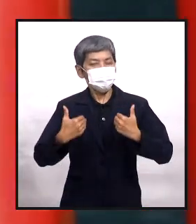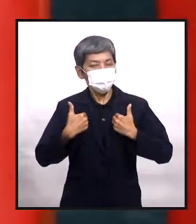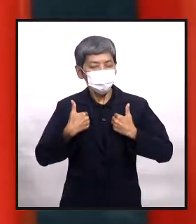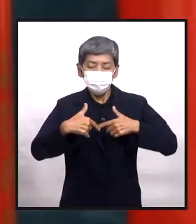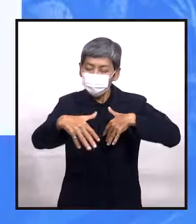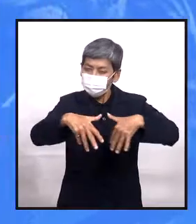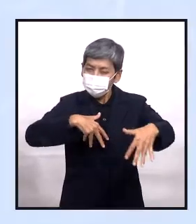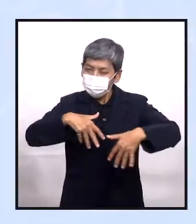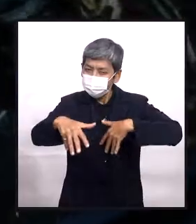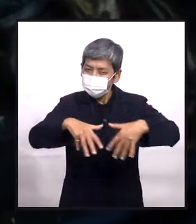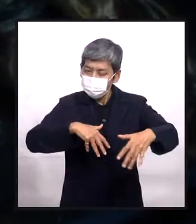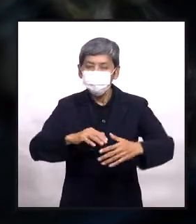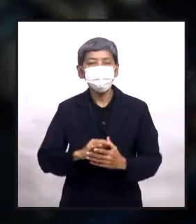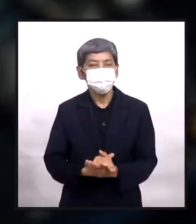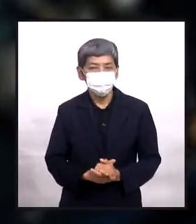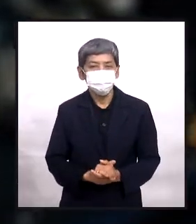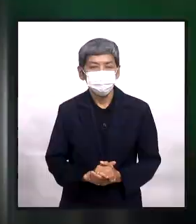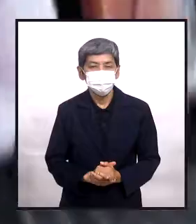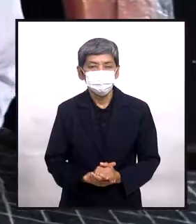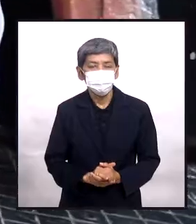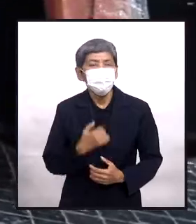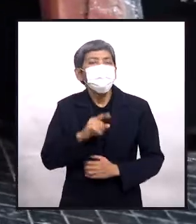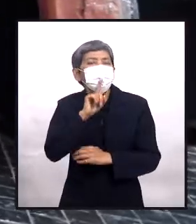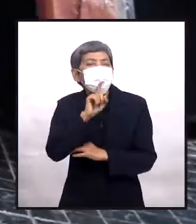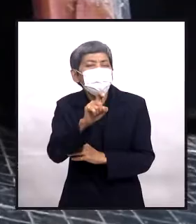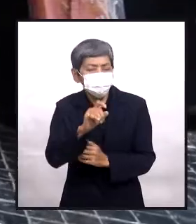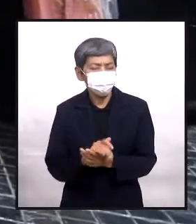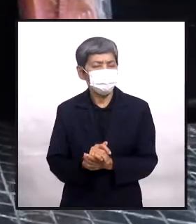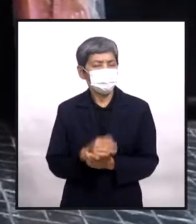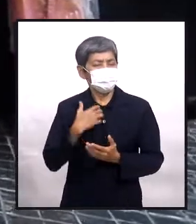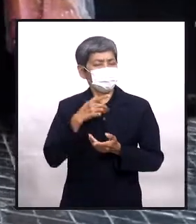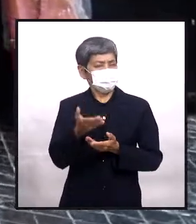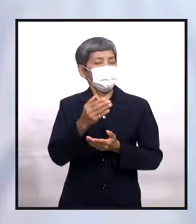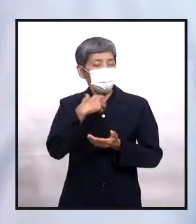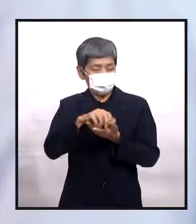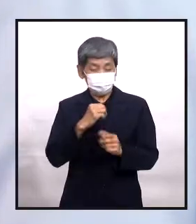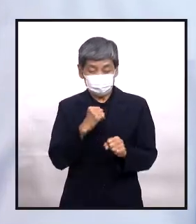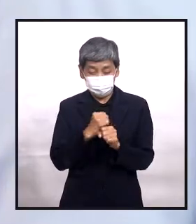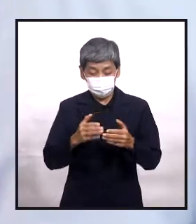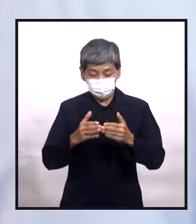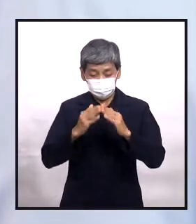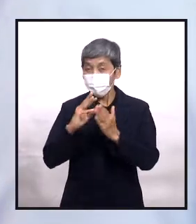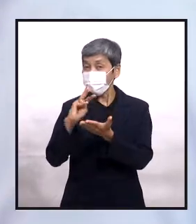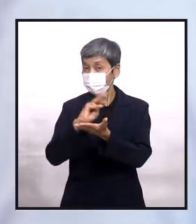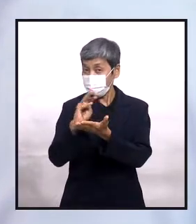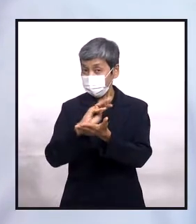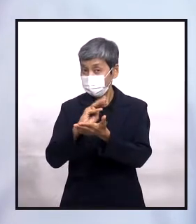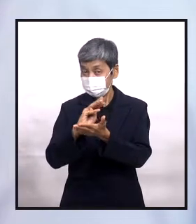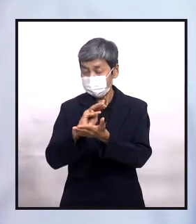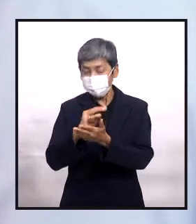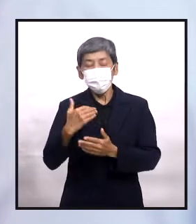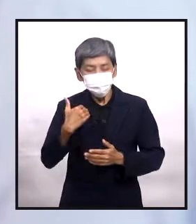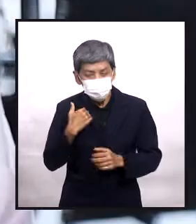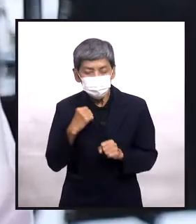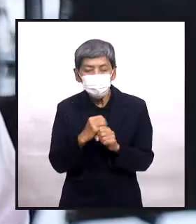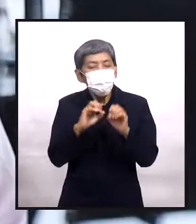คนเมืองในคาเฟ่นี้กันต่อเลยค่ะคุณใหม่คะเมื่อช่วงที่แล้วนี่คุณใหม่บอกว่ากว่าที่จะมาเป็นมูลนิธิบ้านอารีเนี่ย